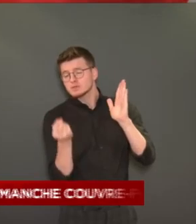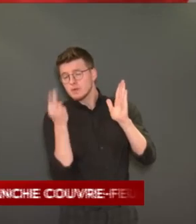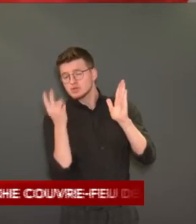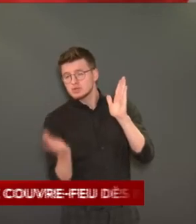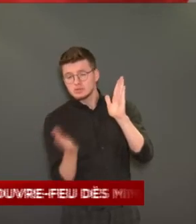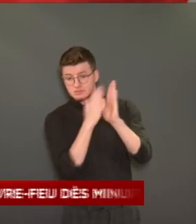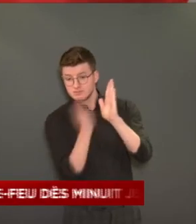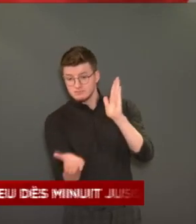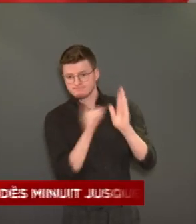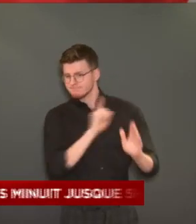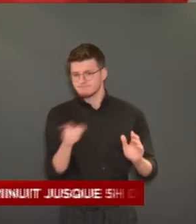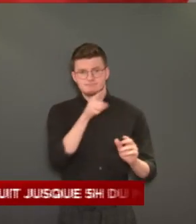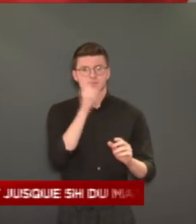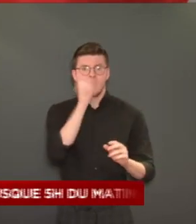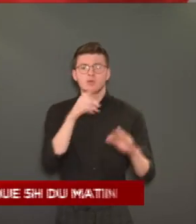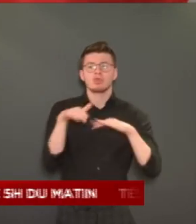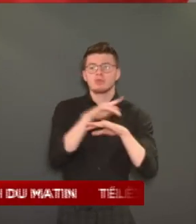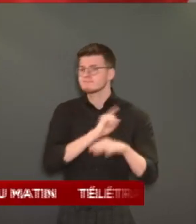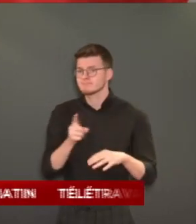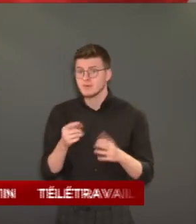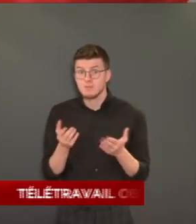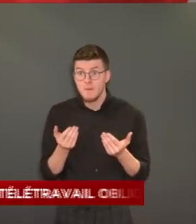bien, très franchement, nous le faisons